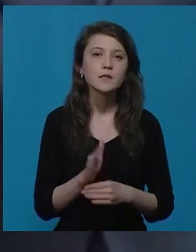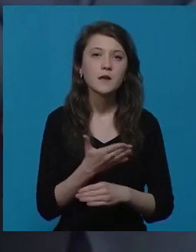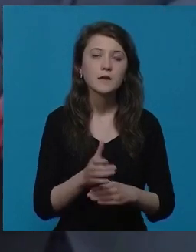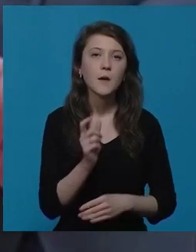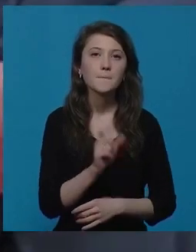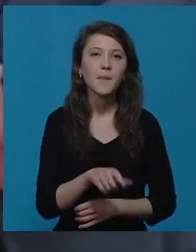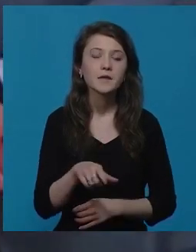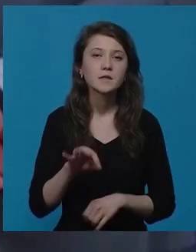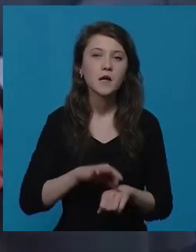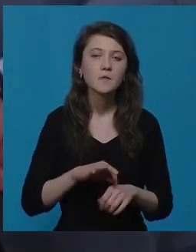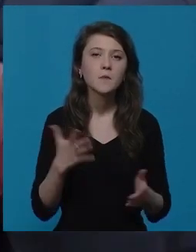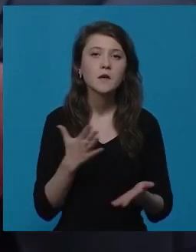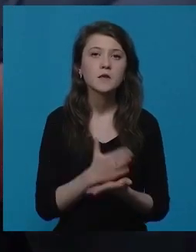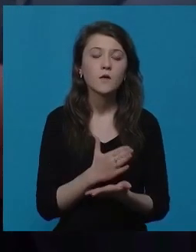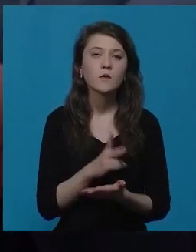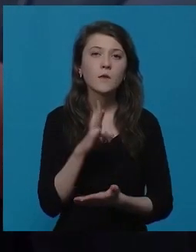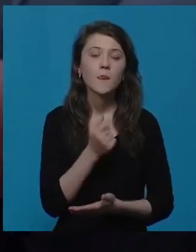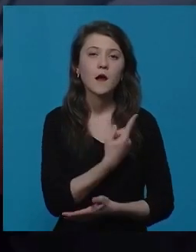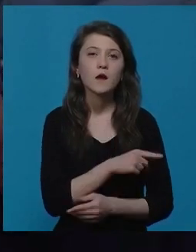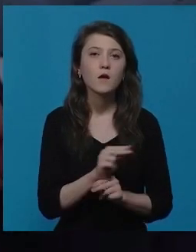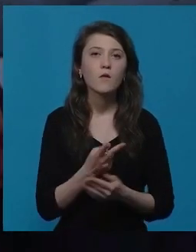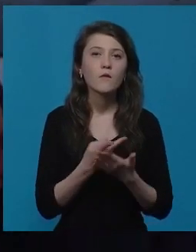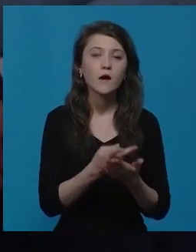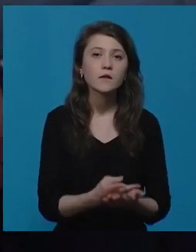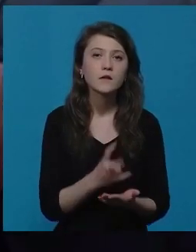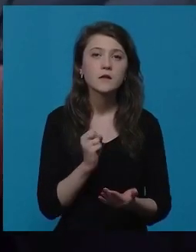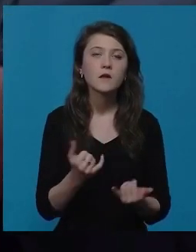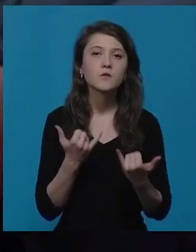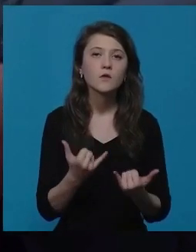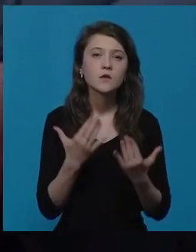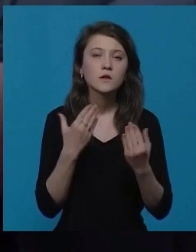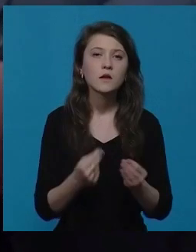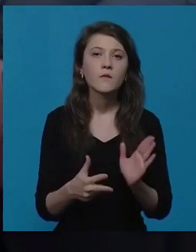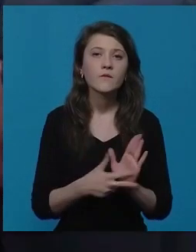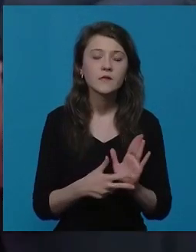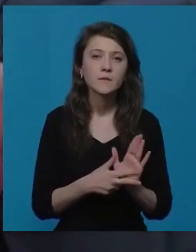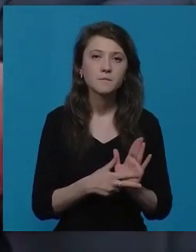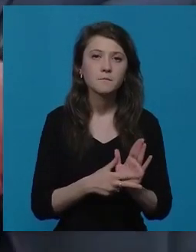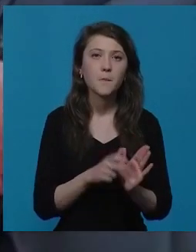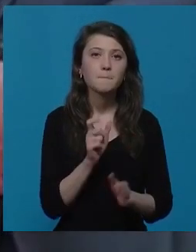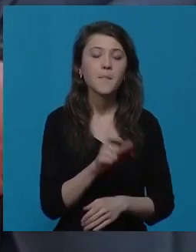які знаходяться на стаціональному лікуванні, на сьогоднішній день 8 пацієнтів, які